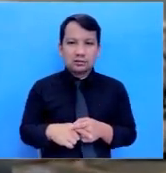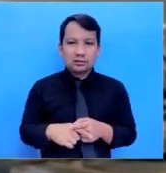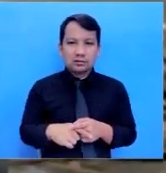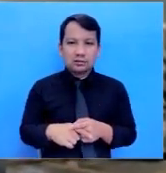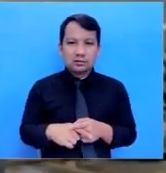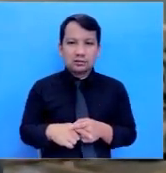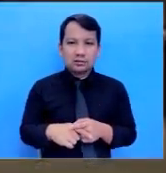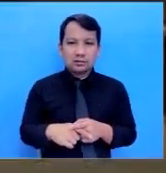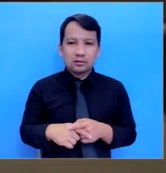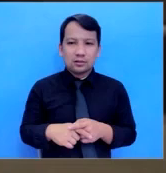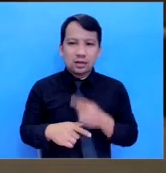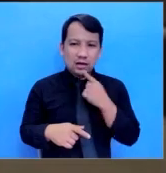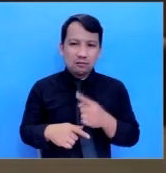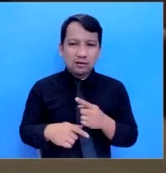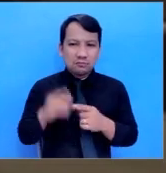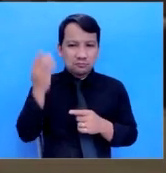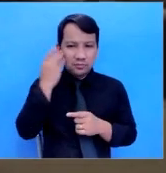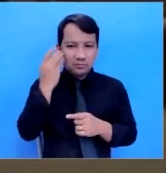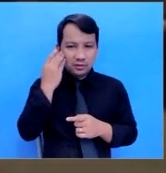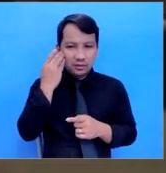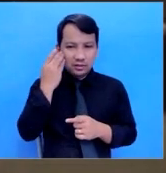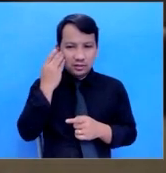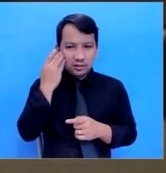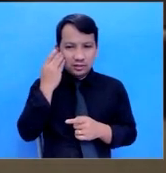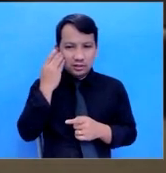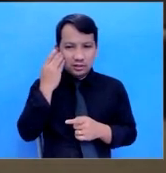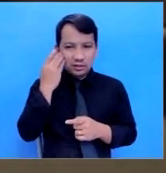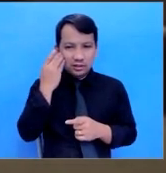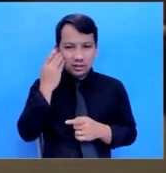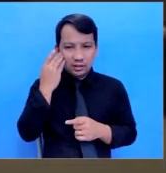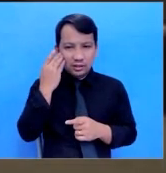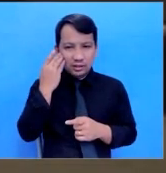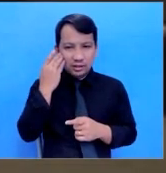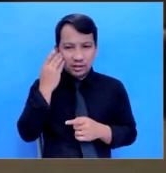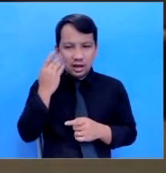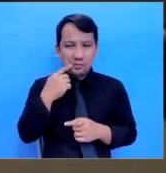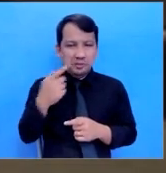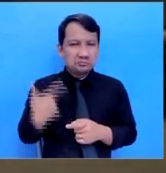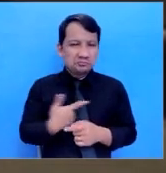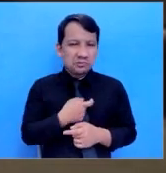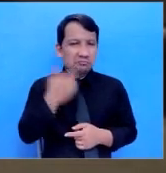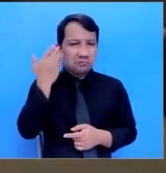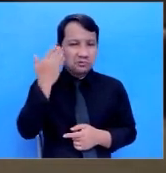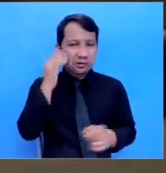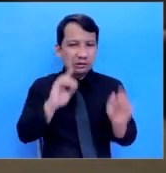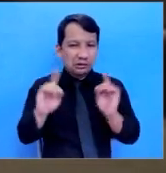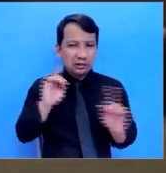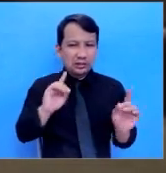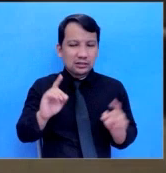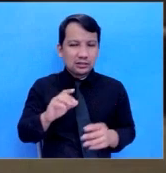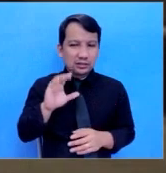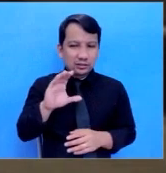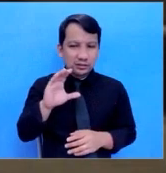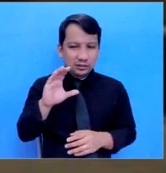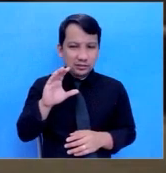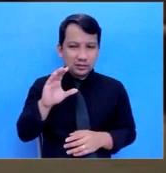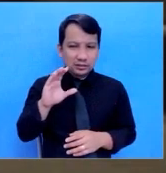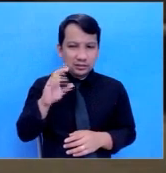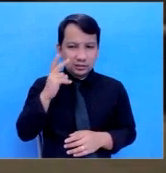na nabangga. Sumampa pa siya sa hood at umakting na nasaktan. Sa isa pang kuha ng video,